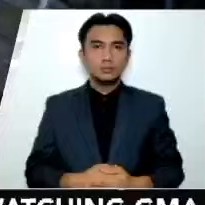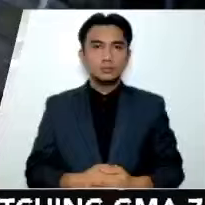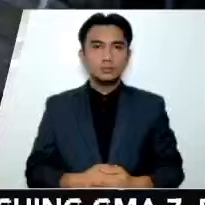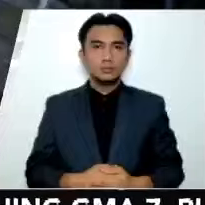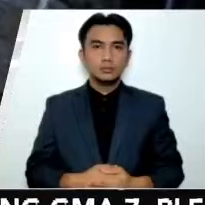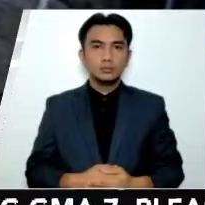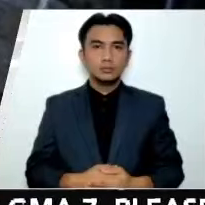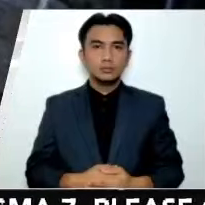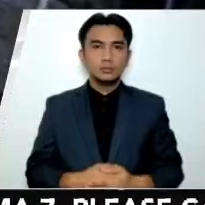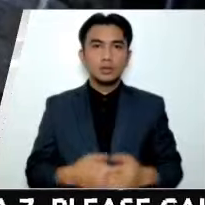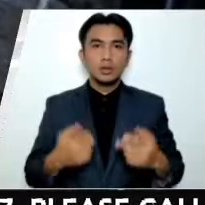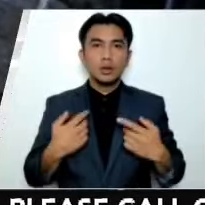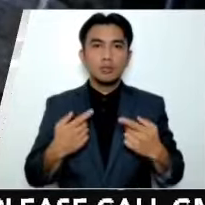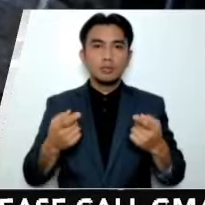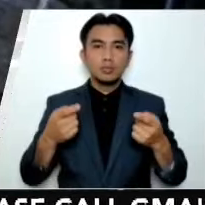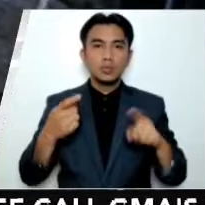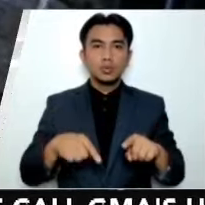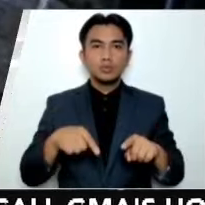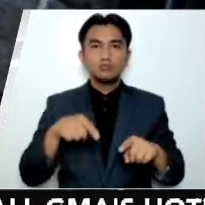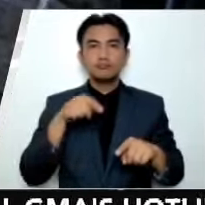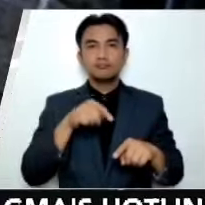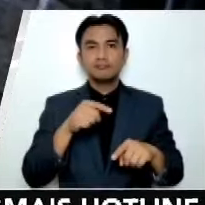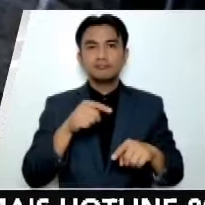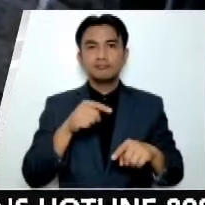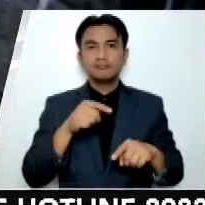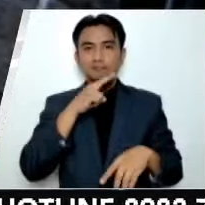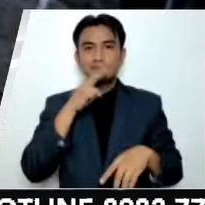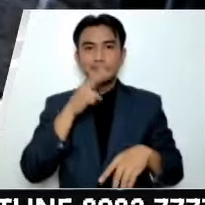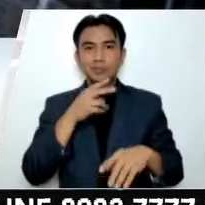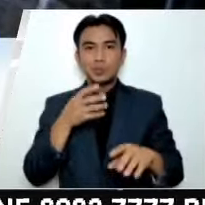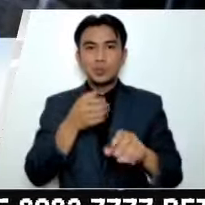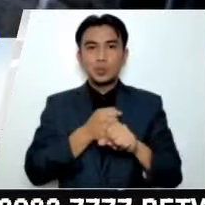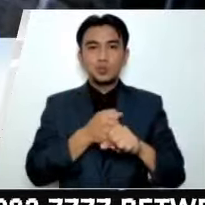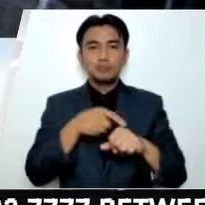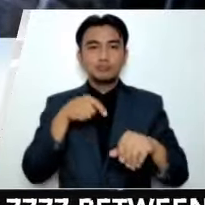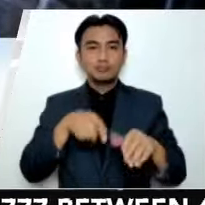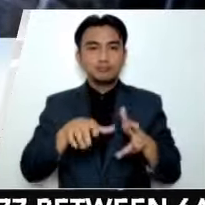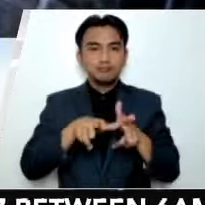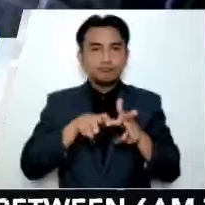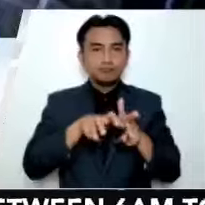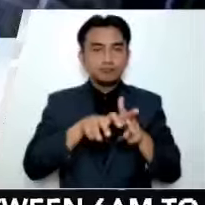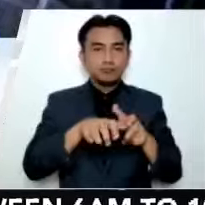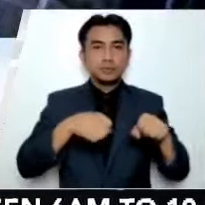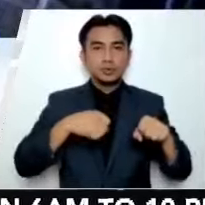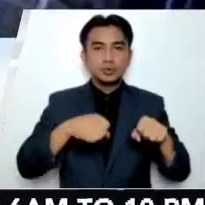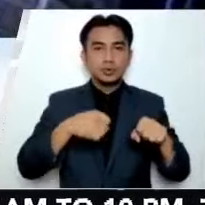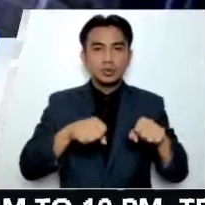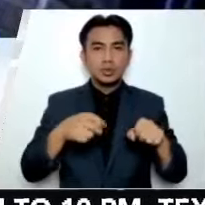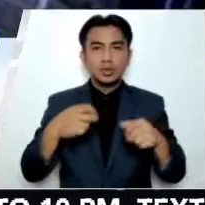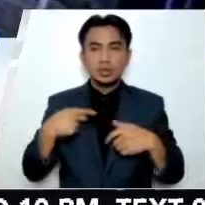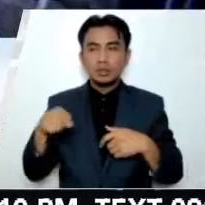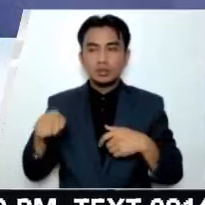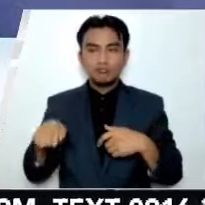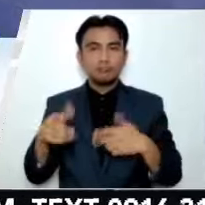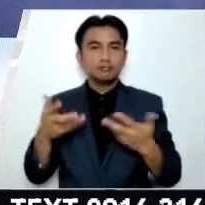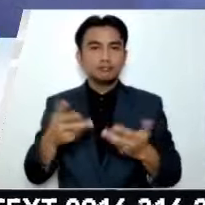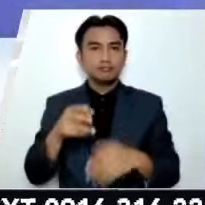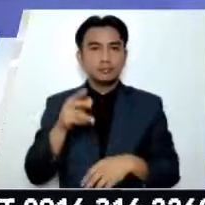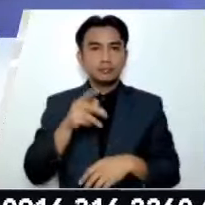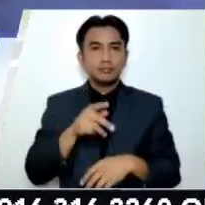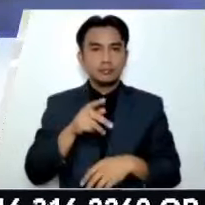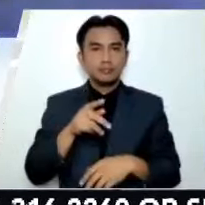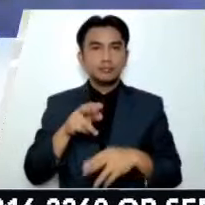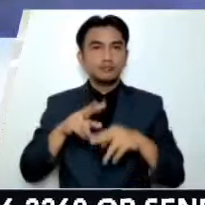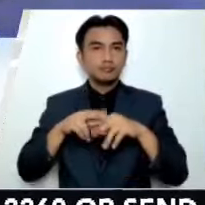Nasagi ng mga nag-overtake na motorsiklo ang tricycle na yan sa National Highway sa Mangaldan, Pangasinan. Tumilapo ng motor